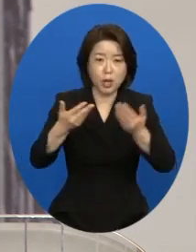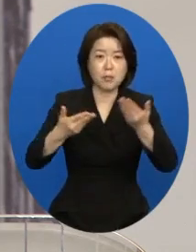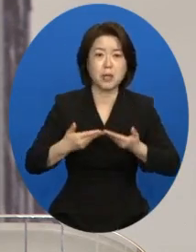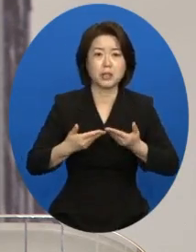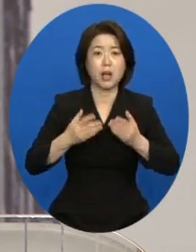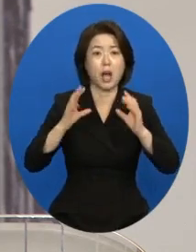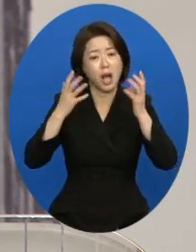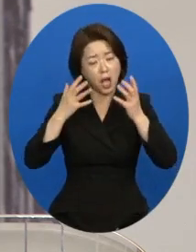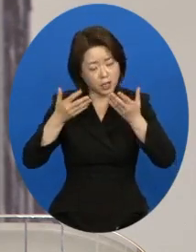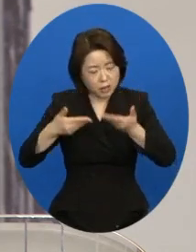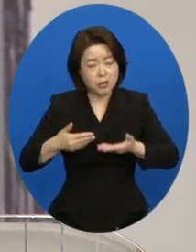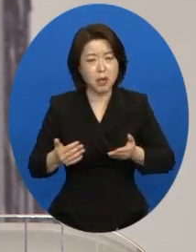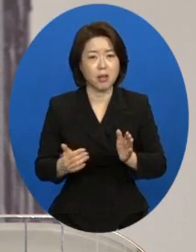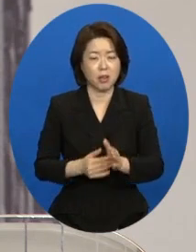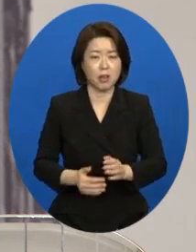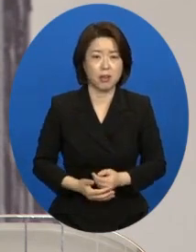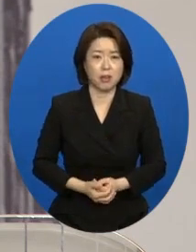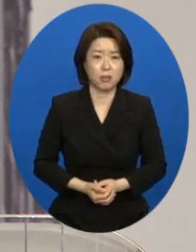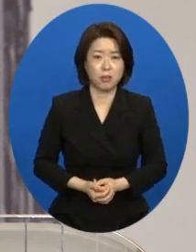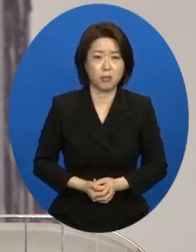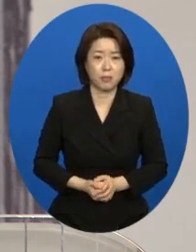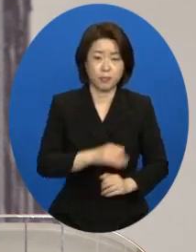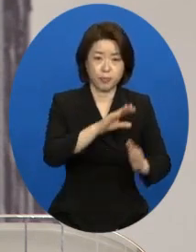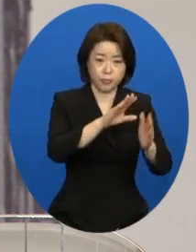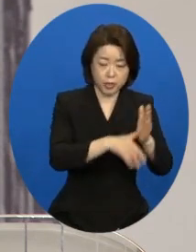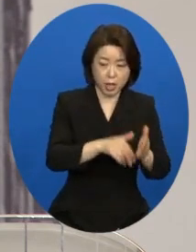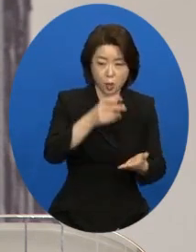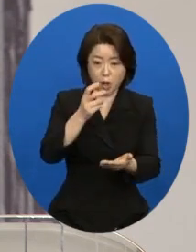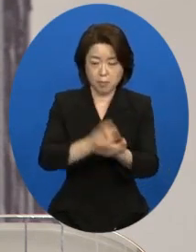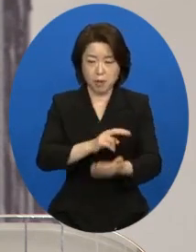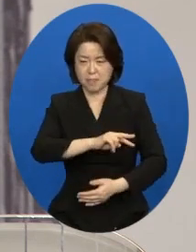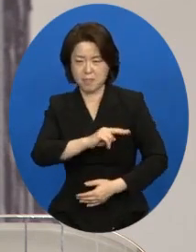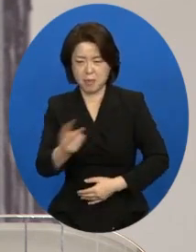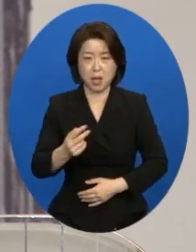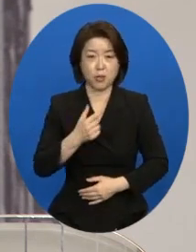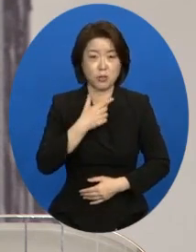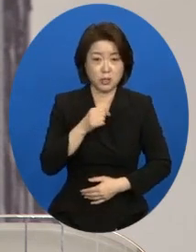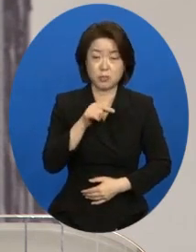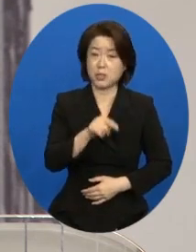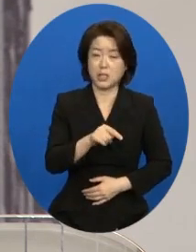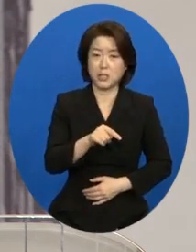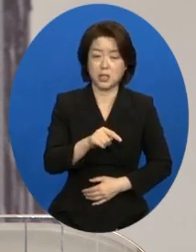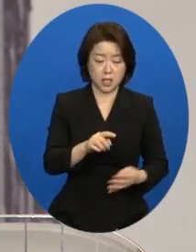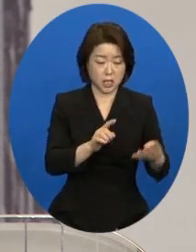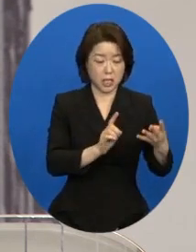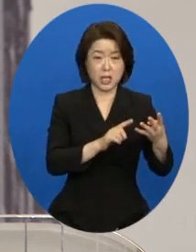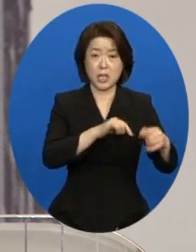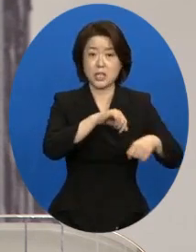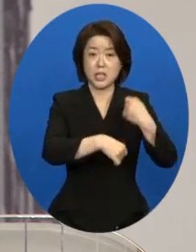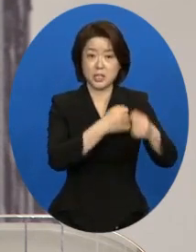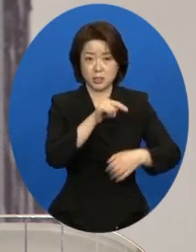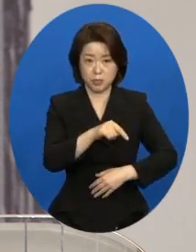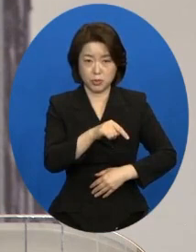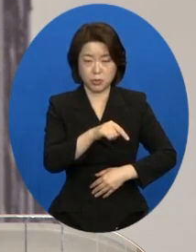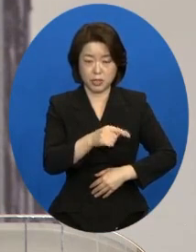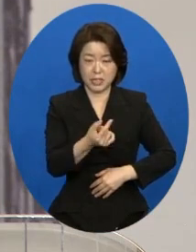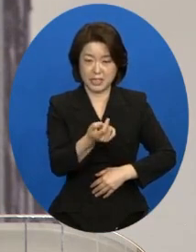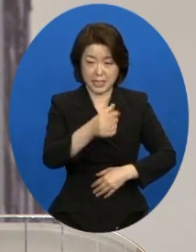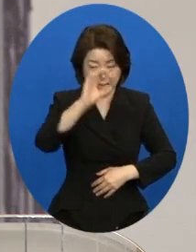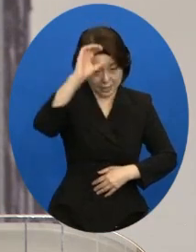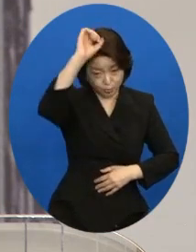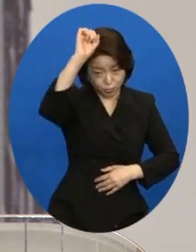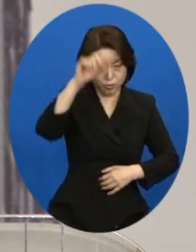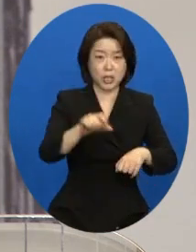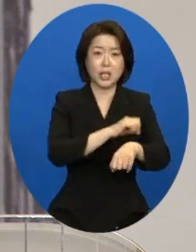되는 것이죠. 그래서 때와 법을 바꾸려고 하는 것이 넷째 짐승, 작은 뿔의 특징인